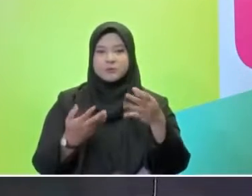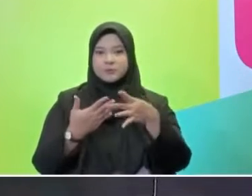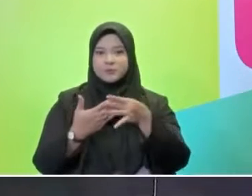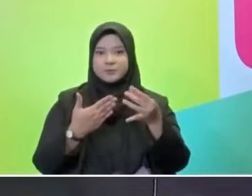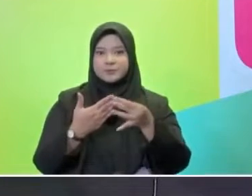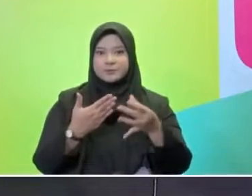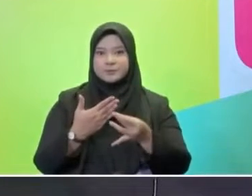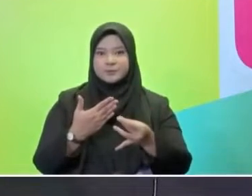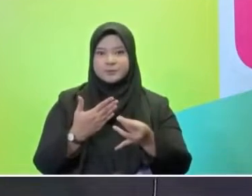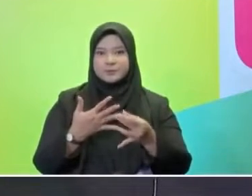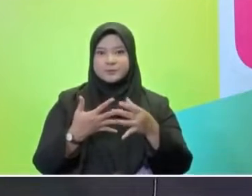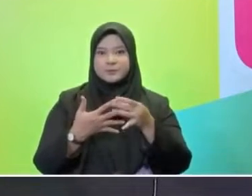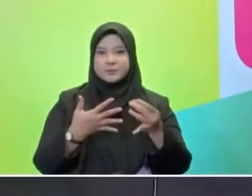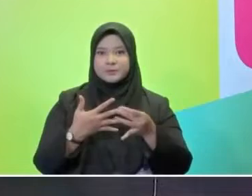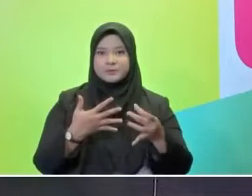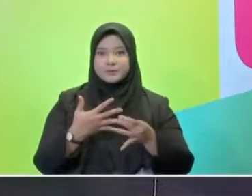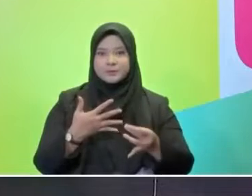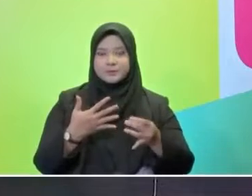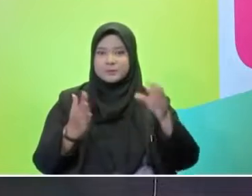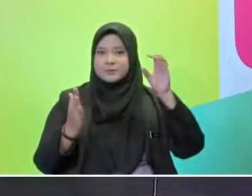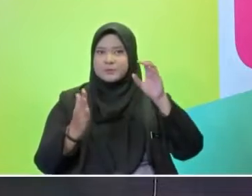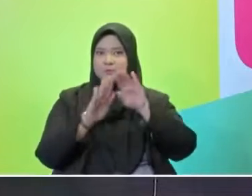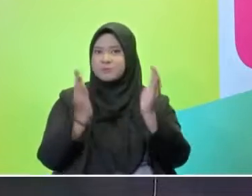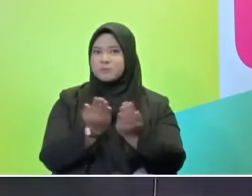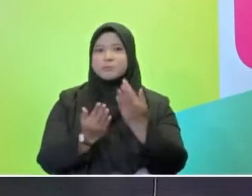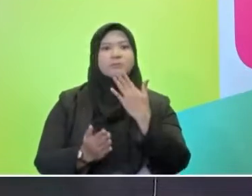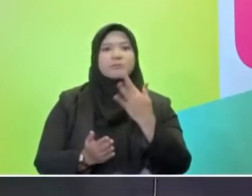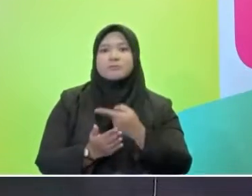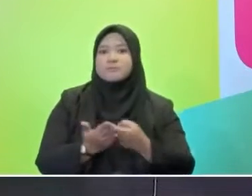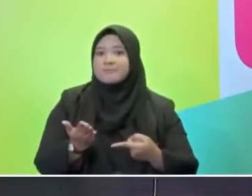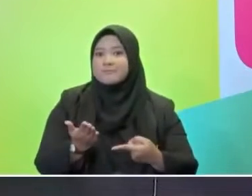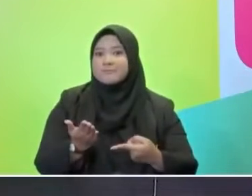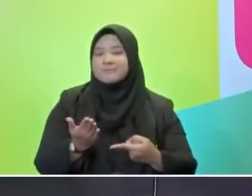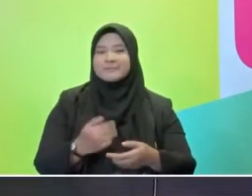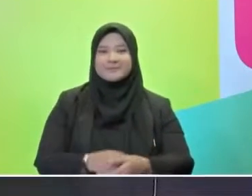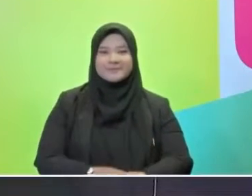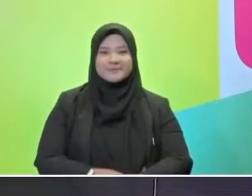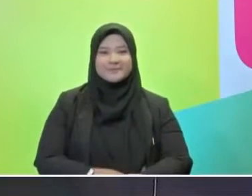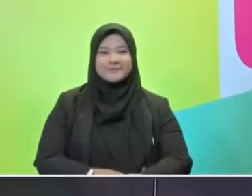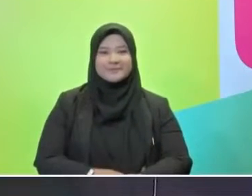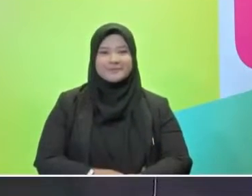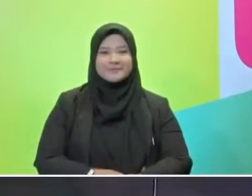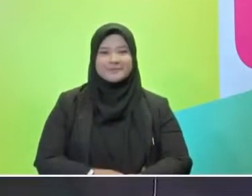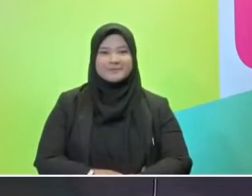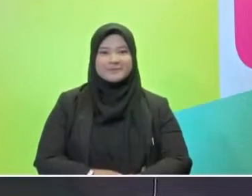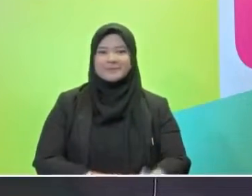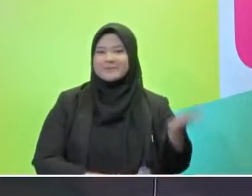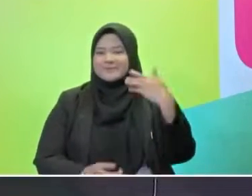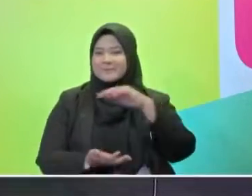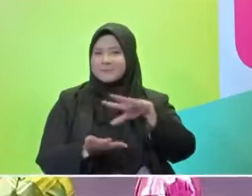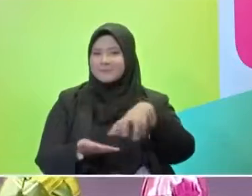ada pada bola tu ada perkataan. Ada perkataan. Baik. Okey. Okey, kawan-kawan, jom.